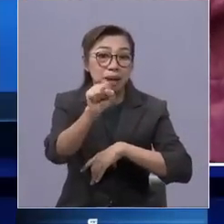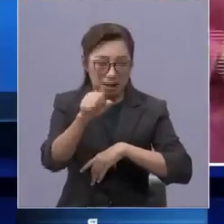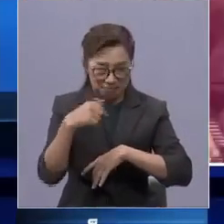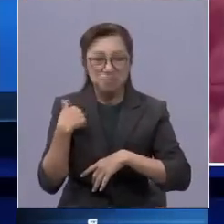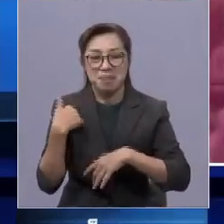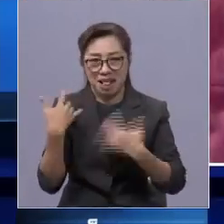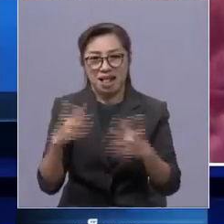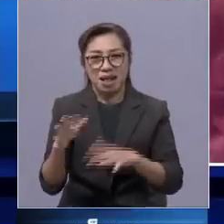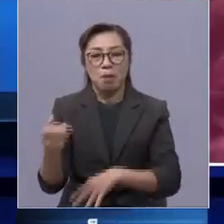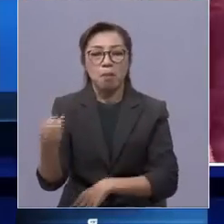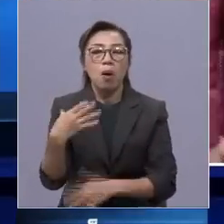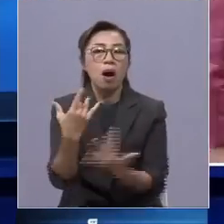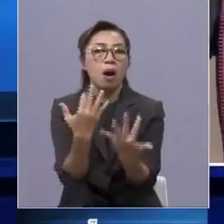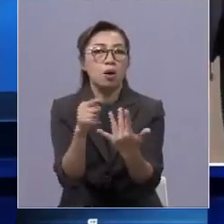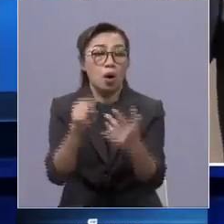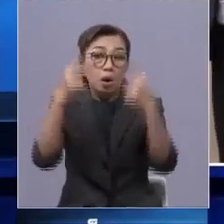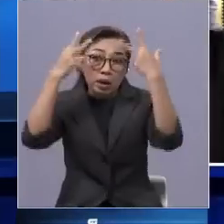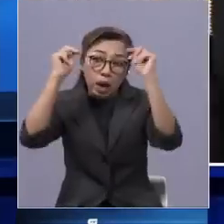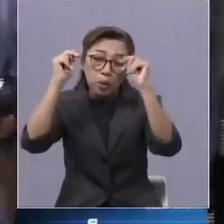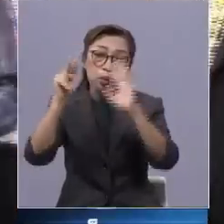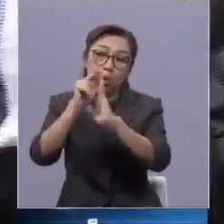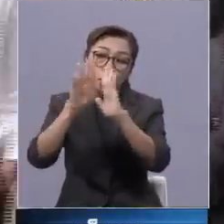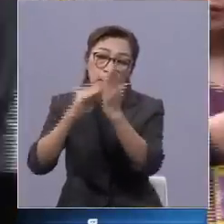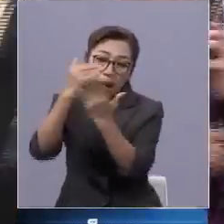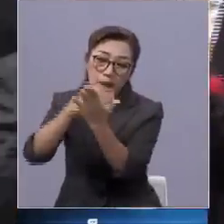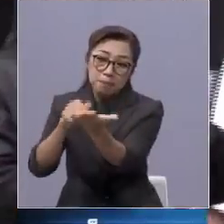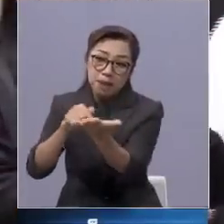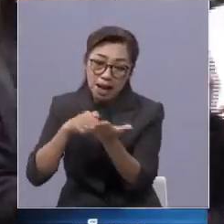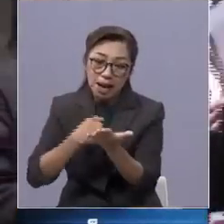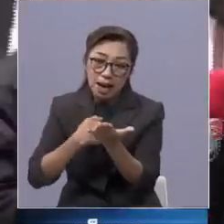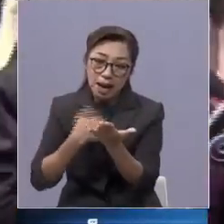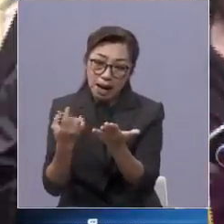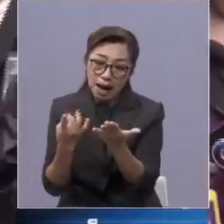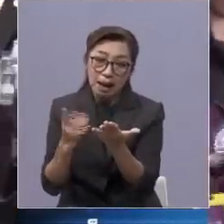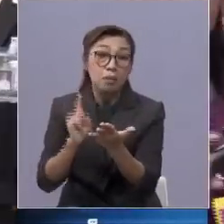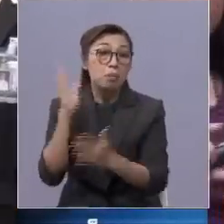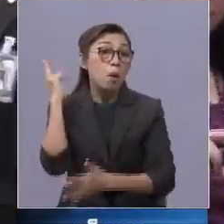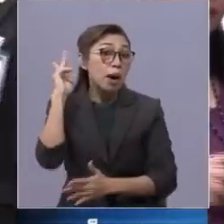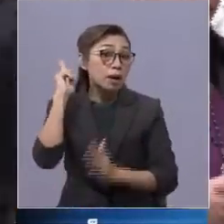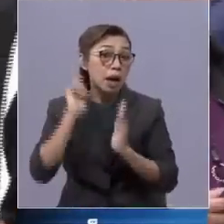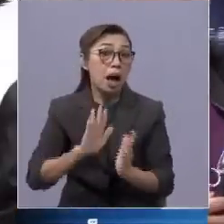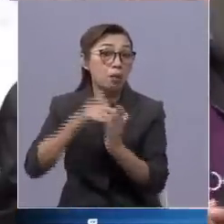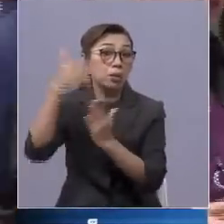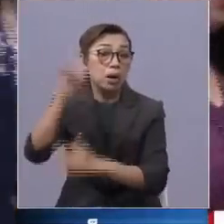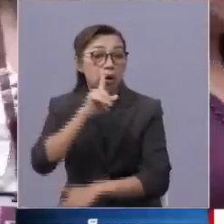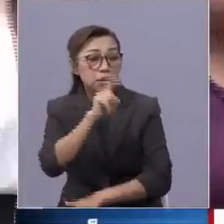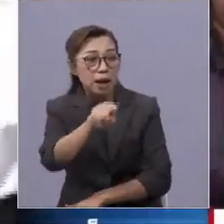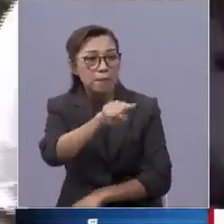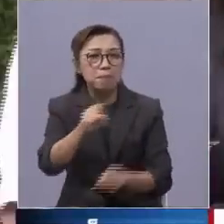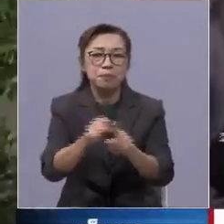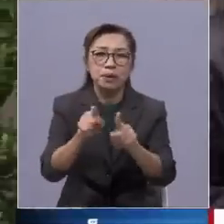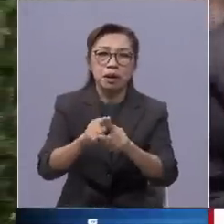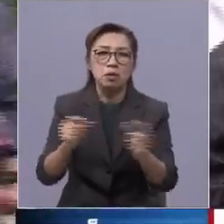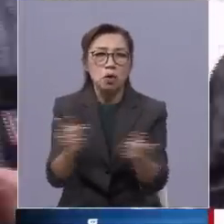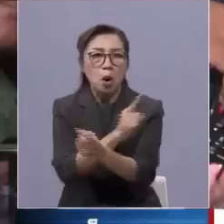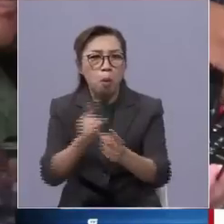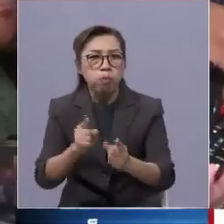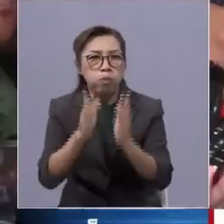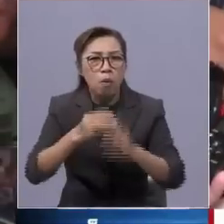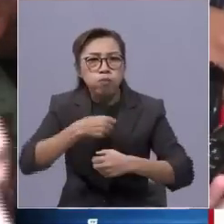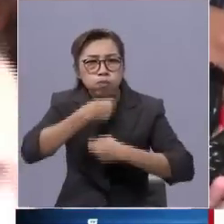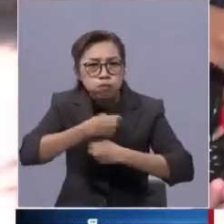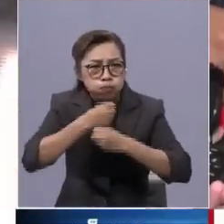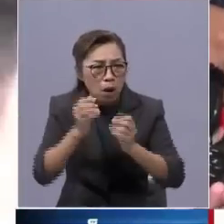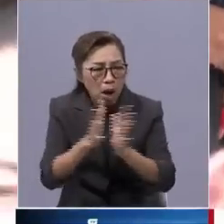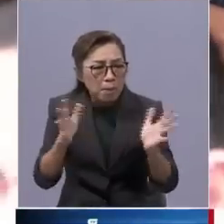แล้วก็บอกว่ารอนโยบายจากท่านนายกรัฐมนตรีนะครับเมื่อวานนี้มีสื่อต่างชาติมาถามคุณวราวุฒินะเกี่ยวกับเรื่อง Aging Society สังคมผู้สูงอายุเห็